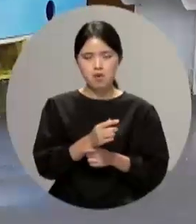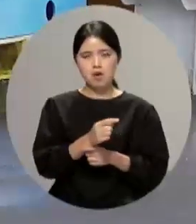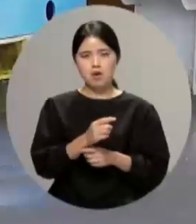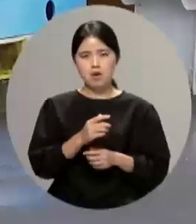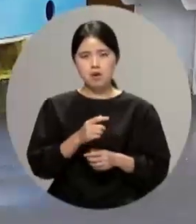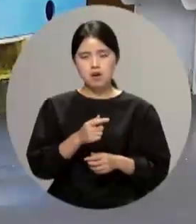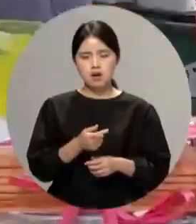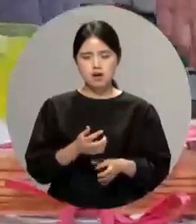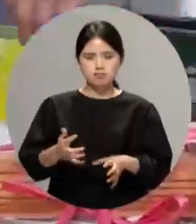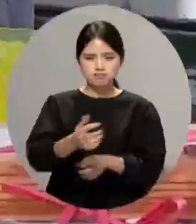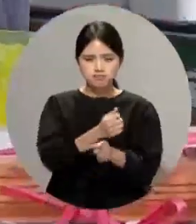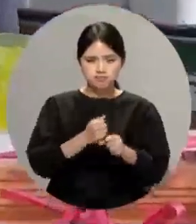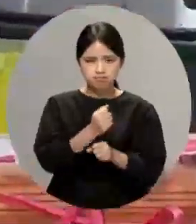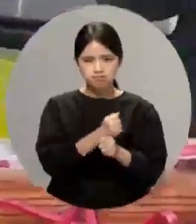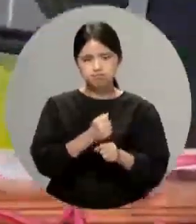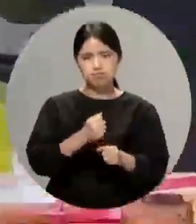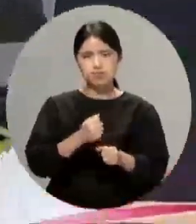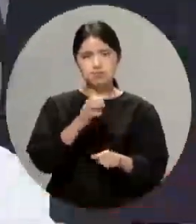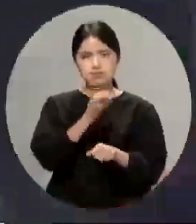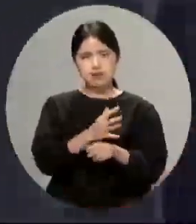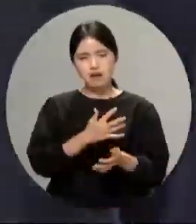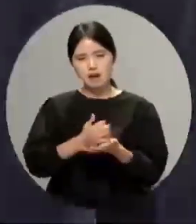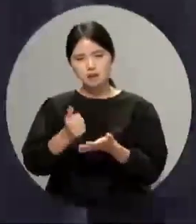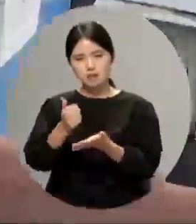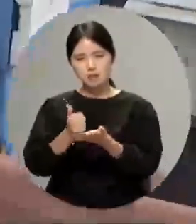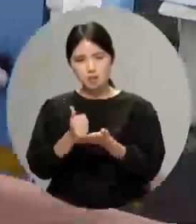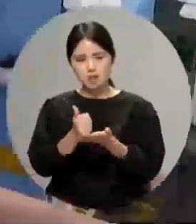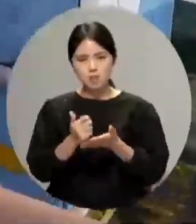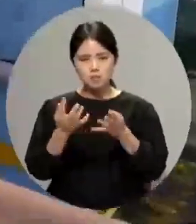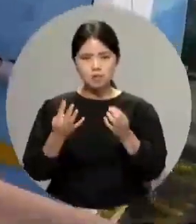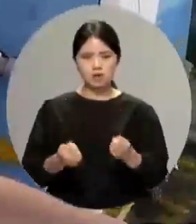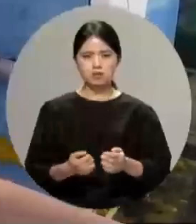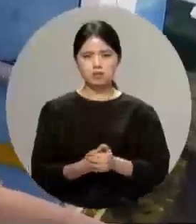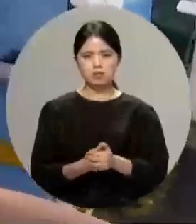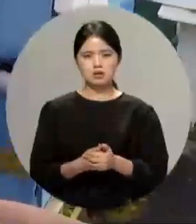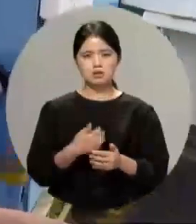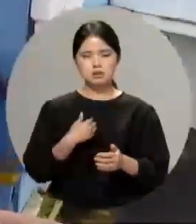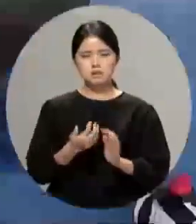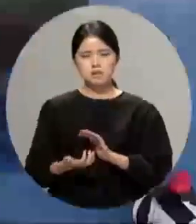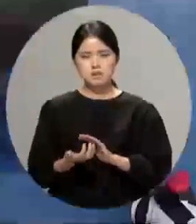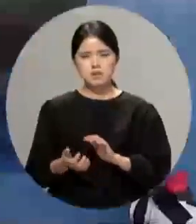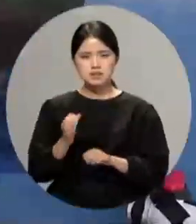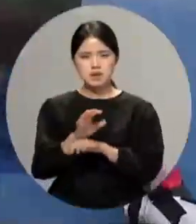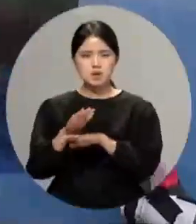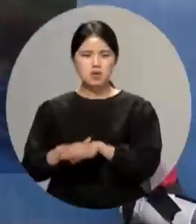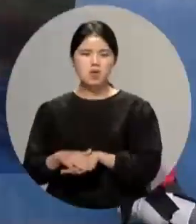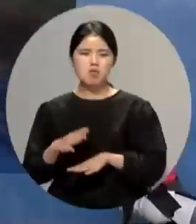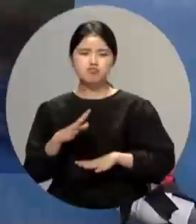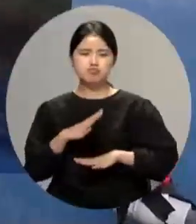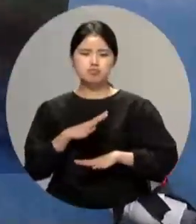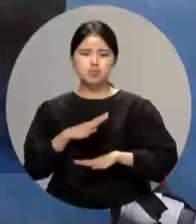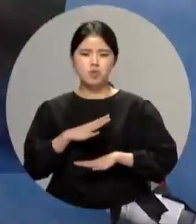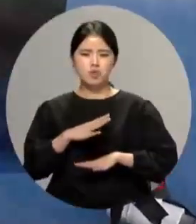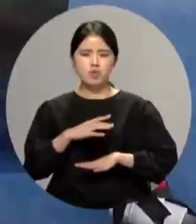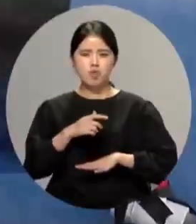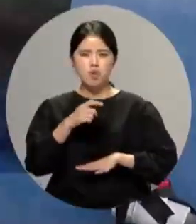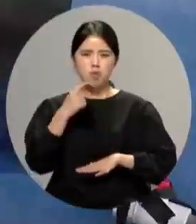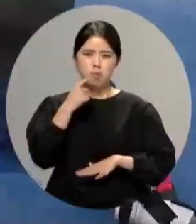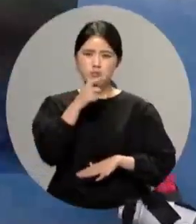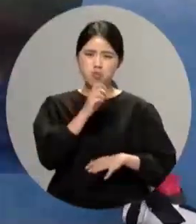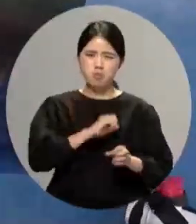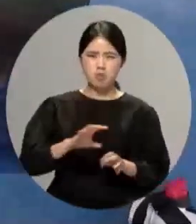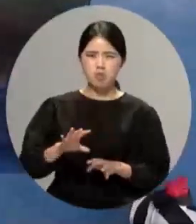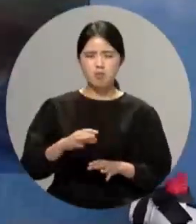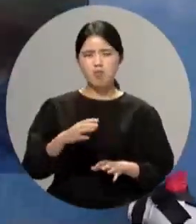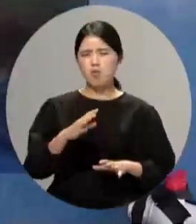수산물을 한아름 포장해가는 손님들도 눈에 띕니다. 사다 놔야지, 무서우니까. 이제 방류가 설마 못 사지.